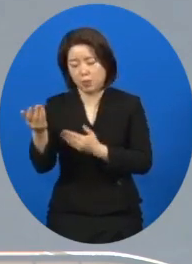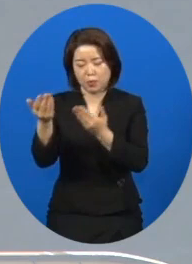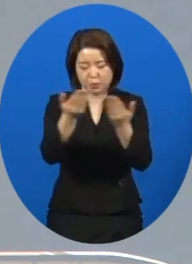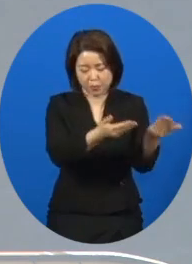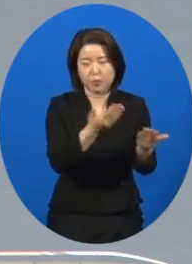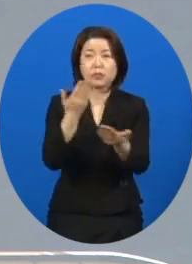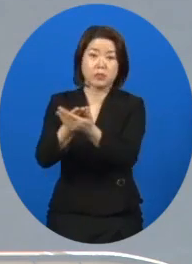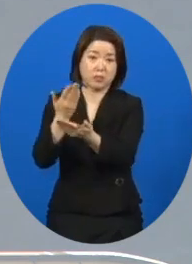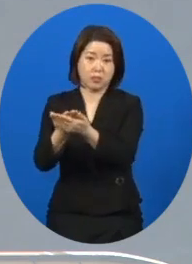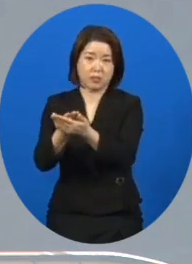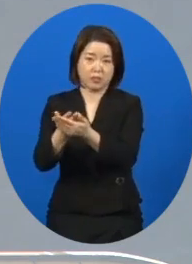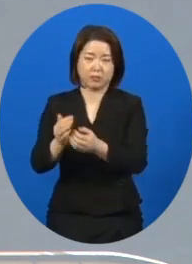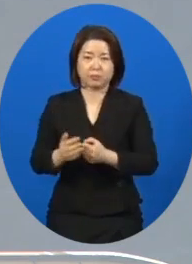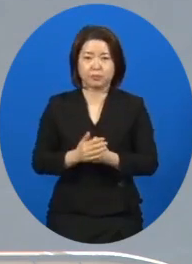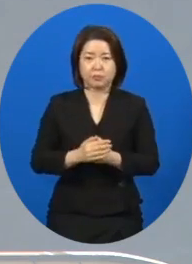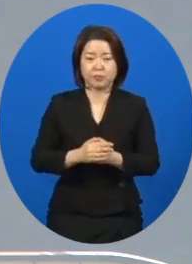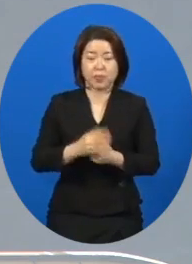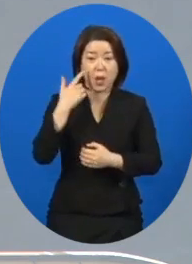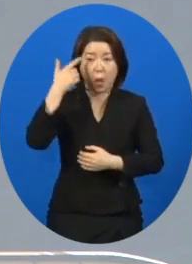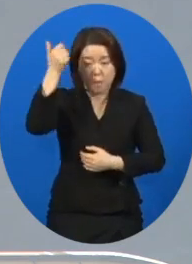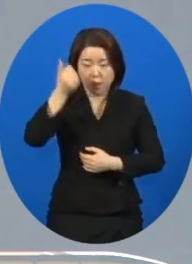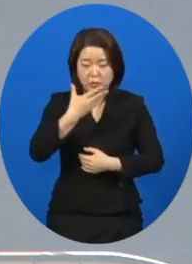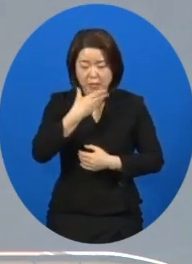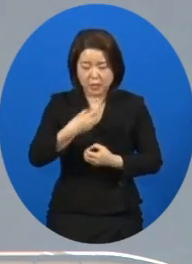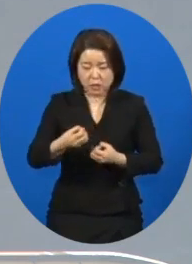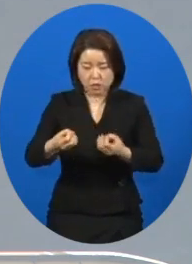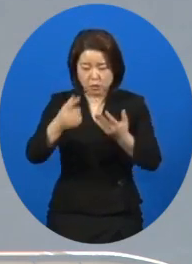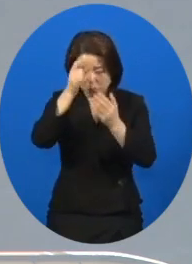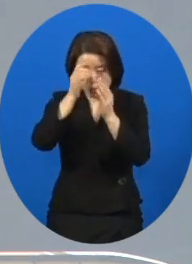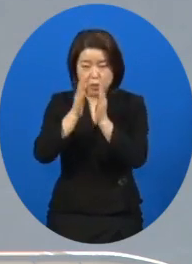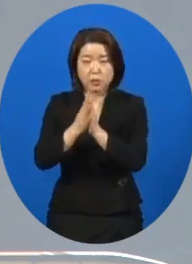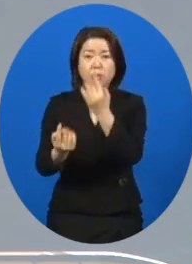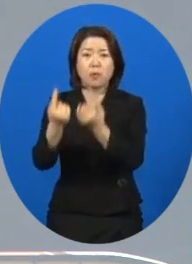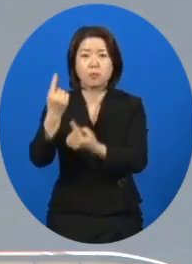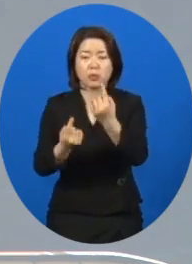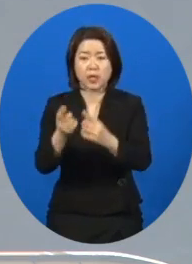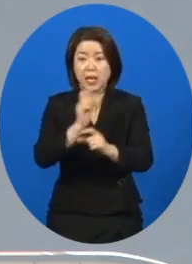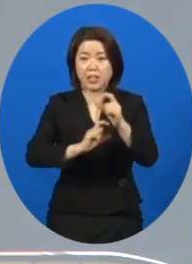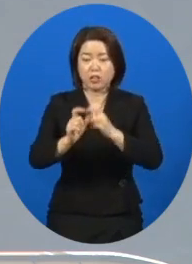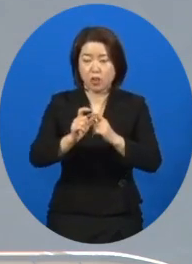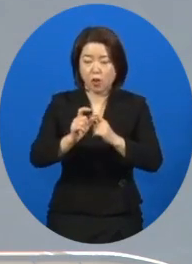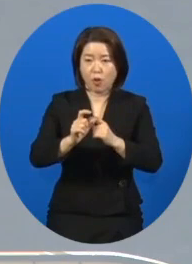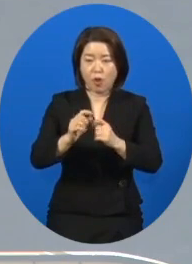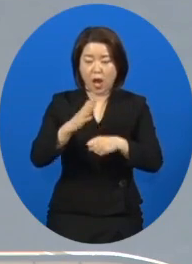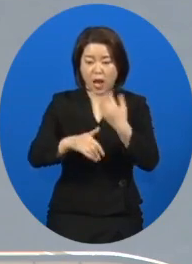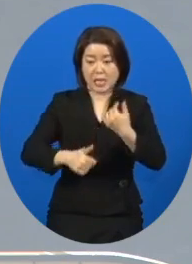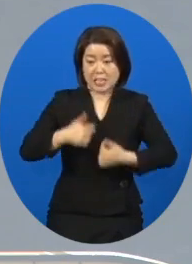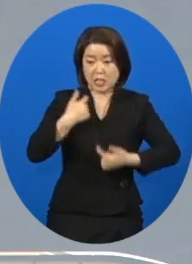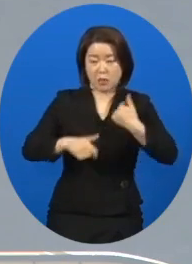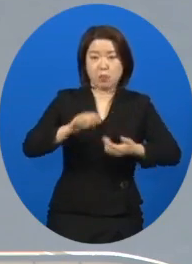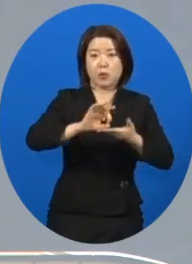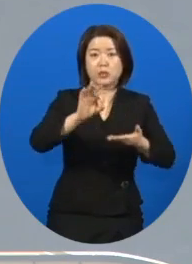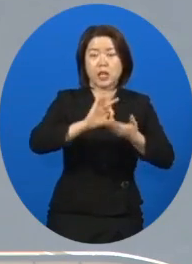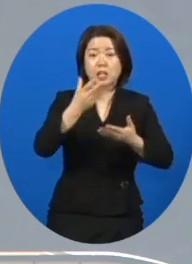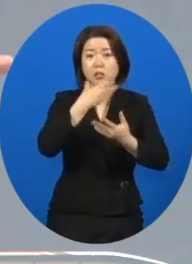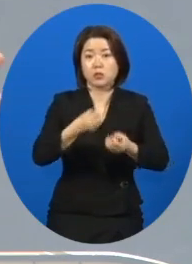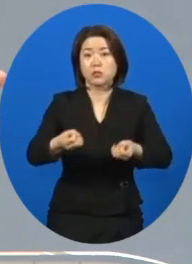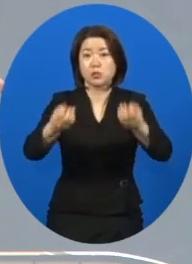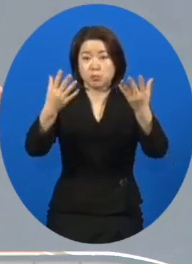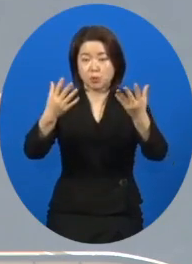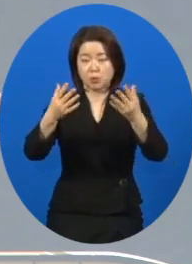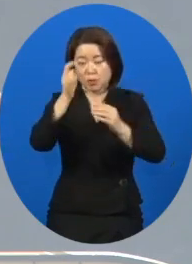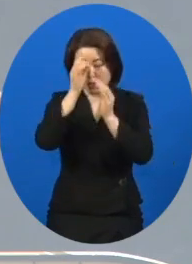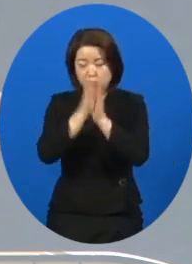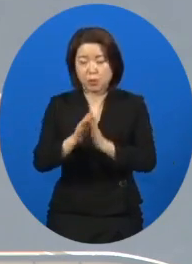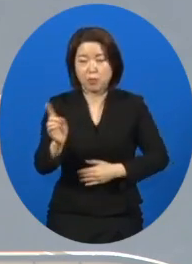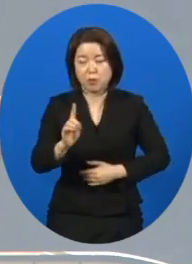여러분, 목사의 축복기도보다 더 하나님이 기뻐 쓰시는 축복기도가 가난한